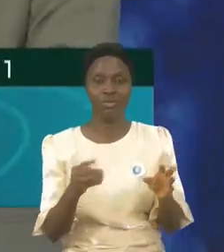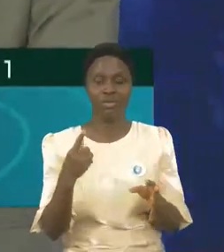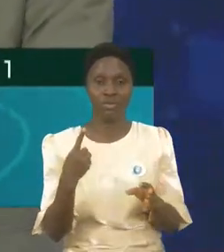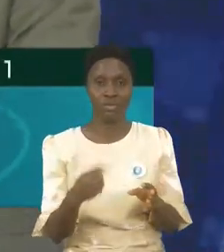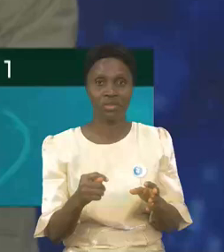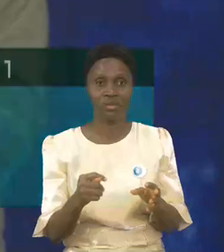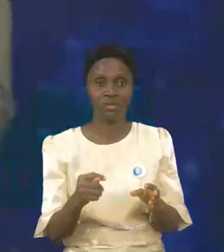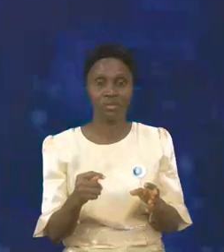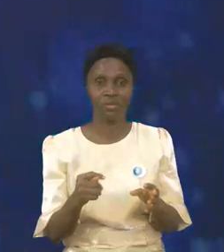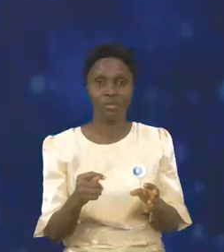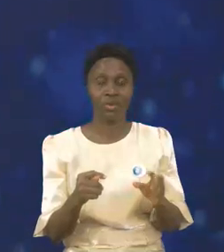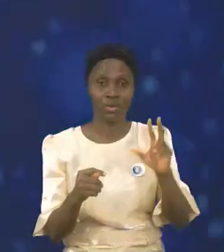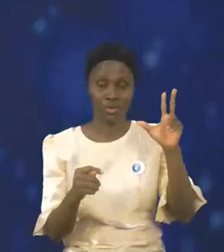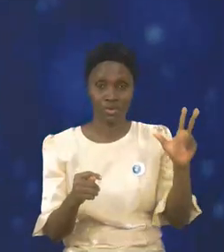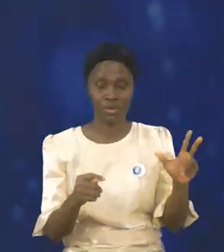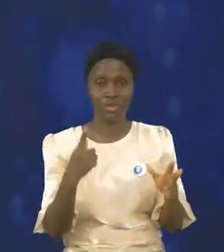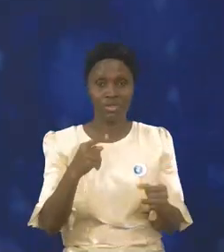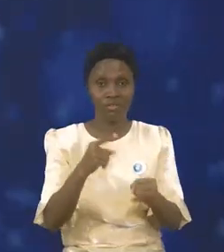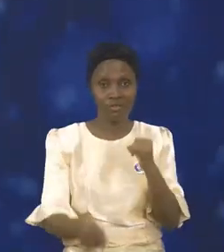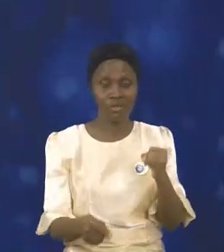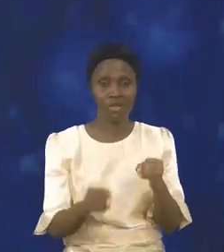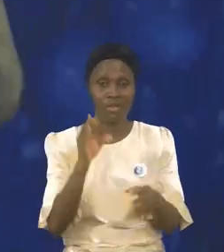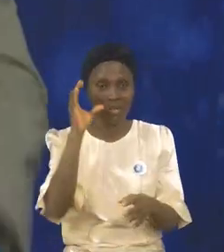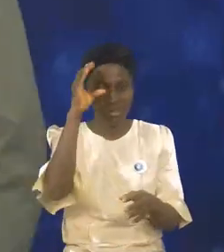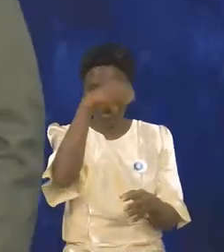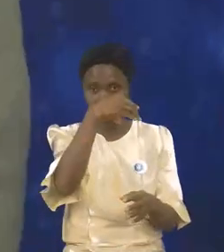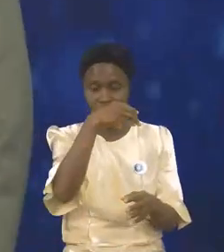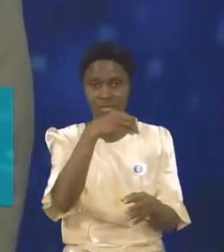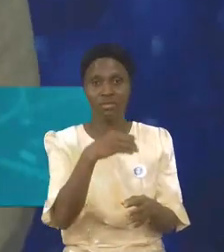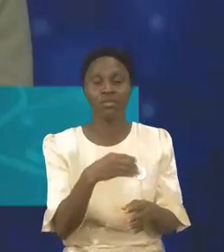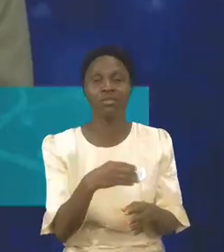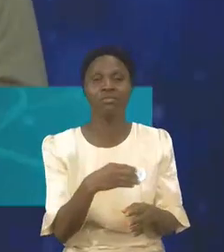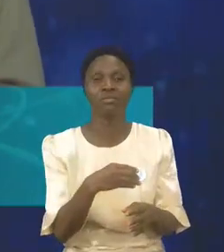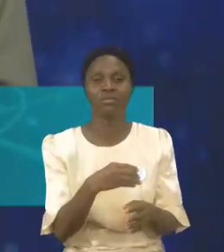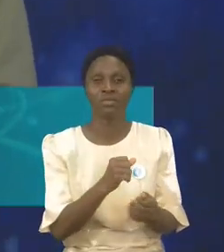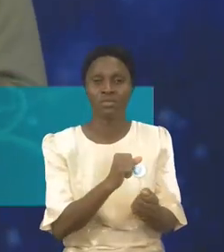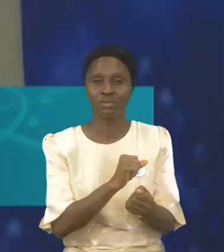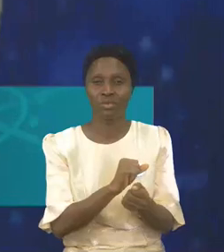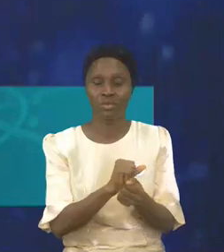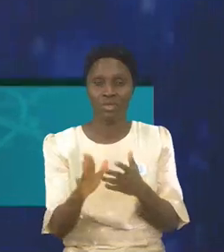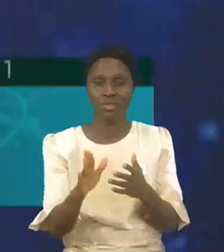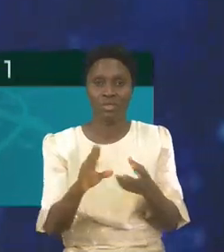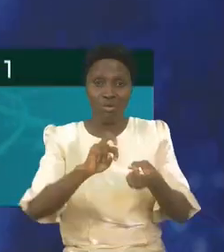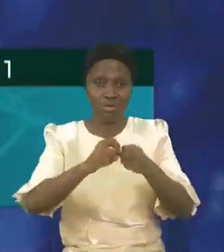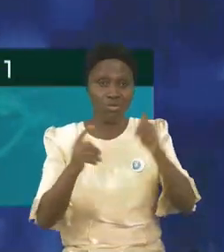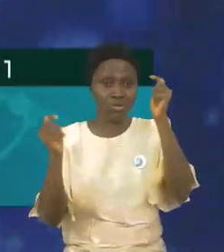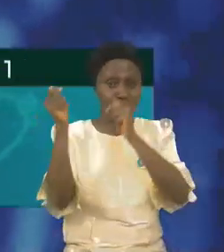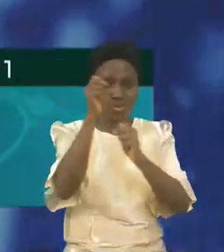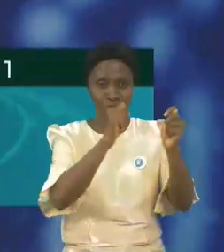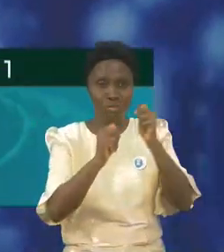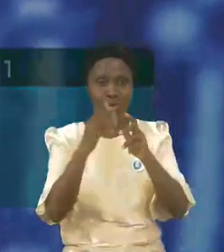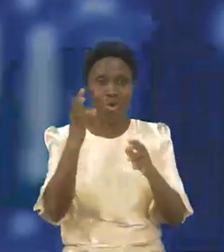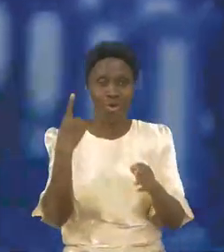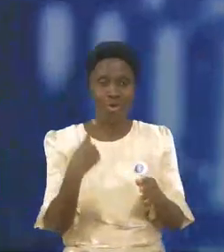les quatre bêtes symboliques de la cruauté des nations. Et 3, la fin de la brutalité